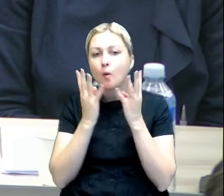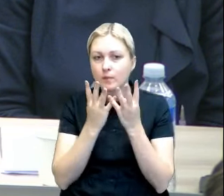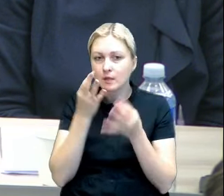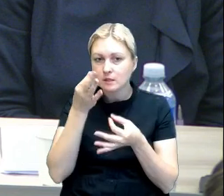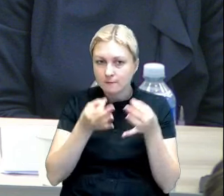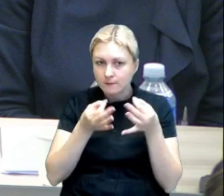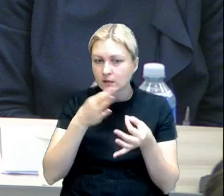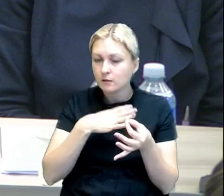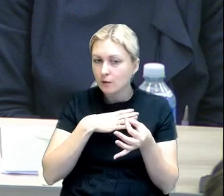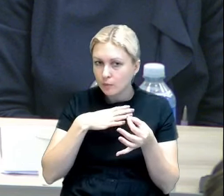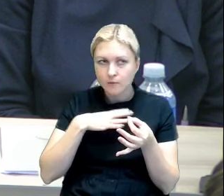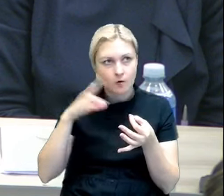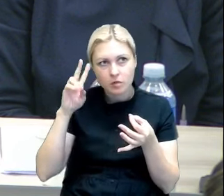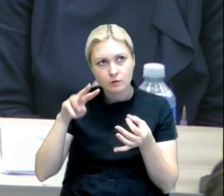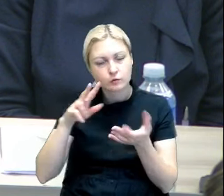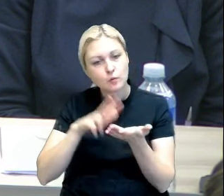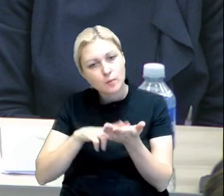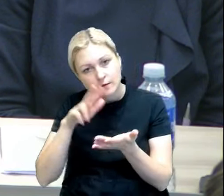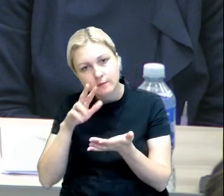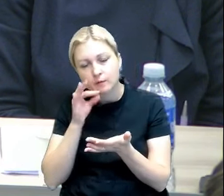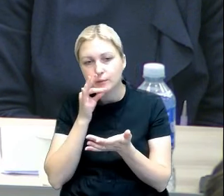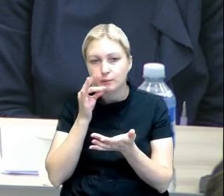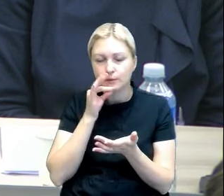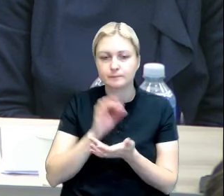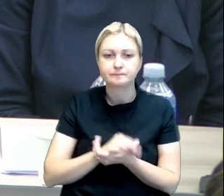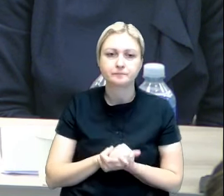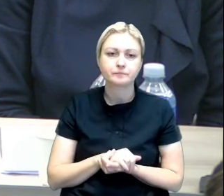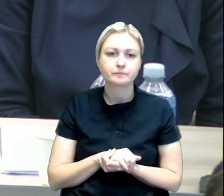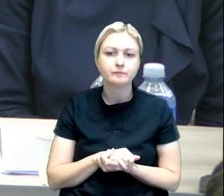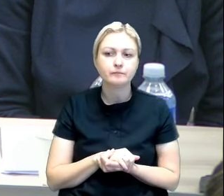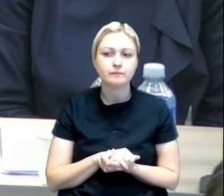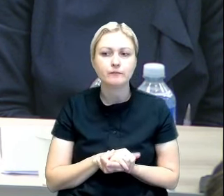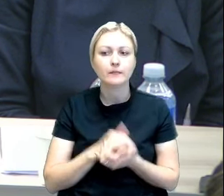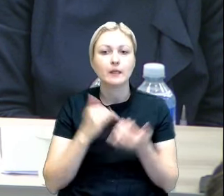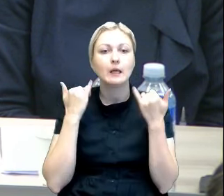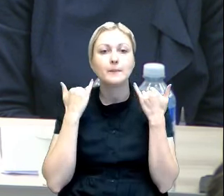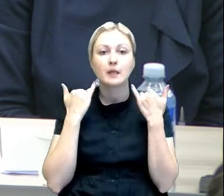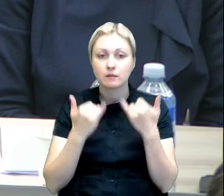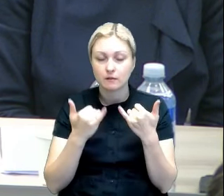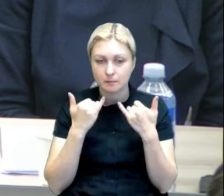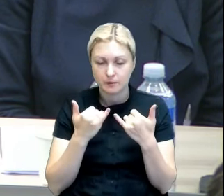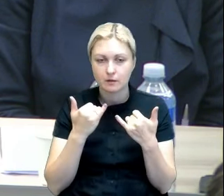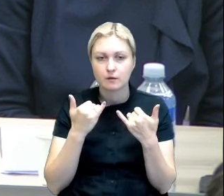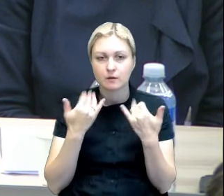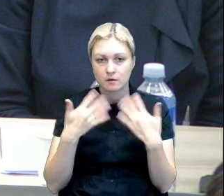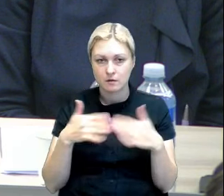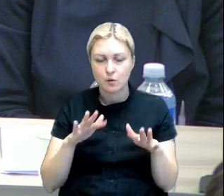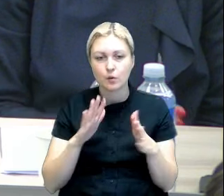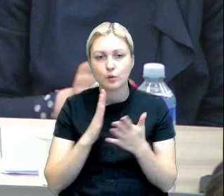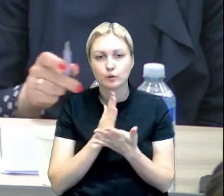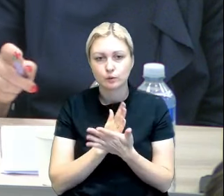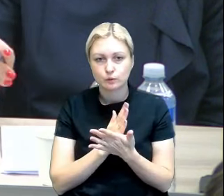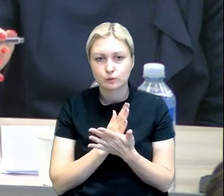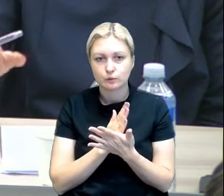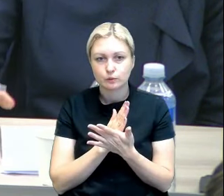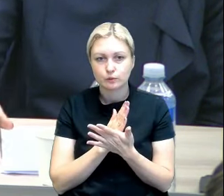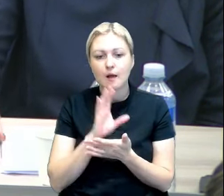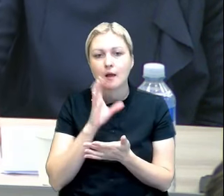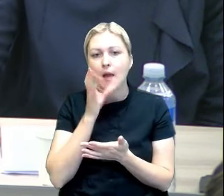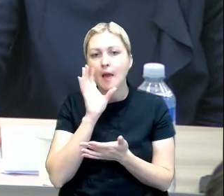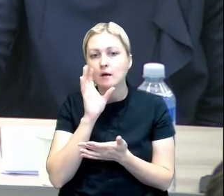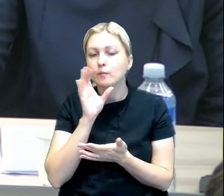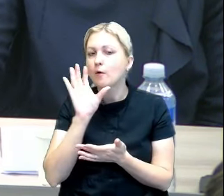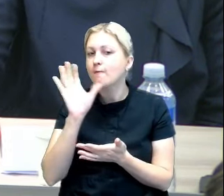yra priimtas bet ir jau dabar egzistuojančios e geri vandens tiekimo ir